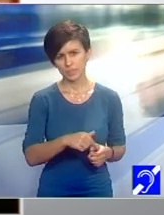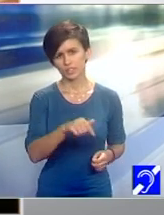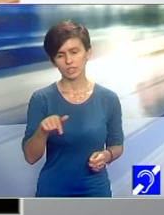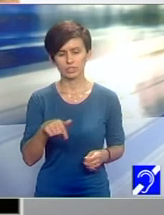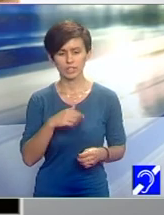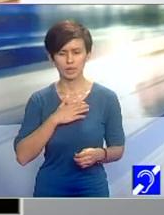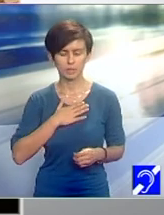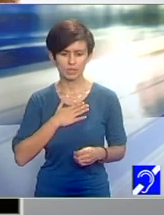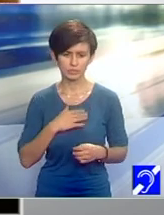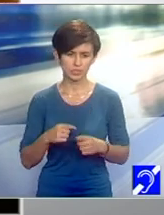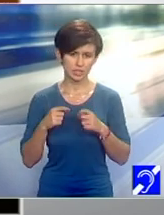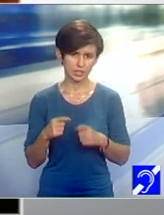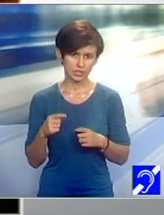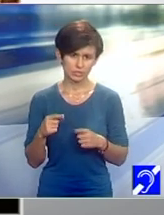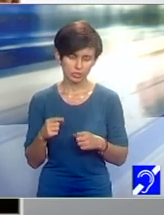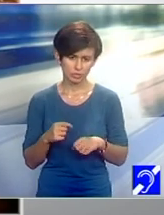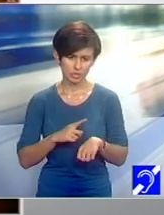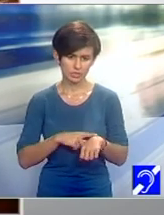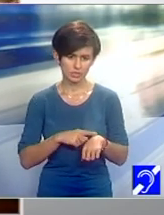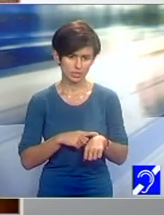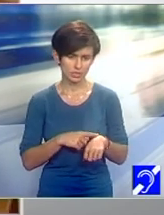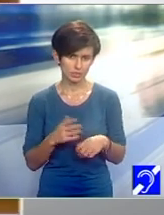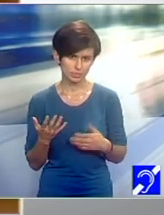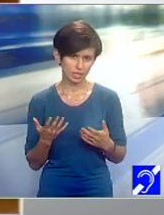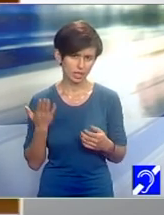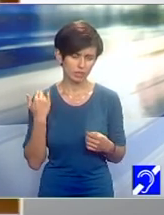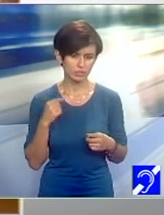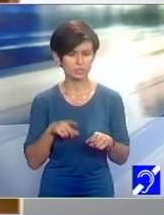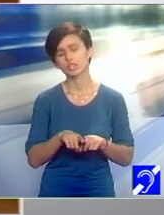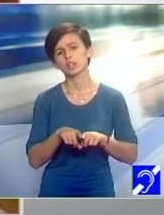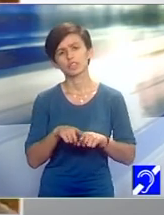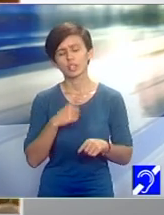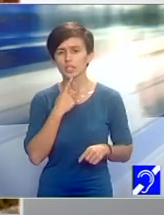pildă în timp asemănătoare la Timișoara.